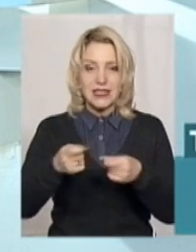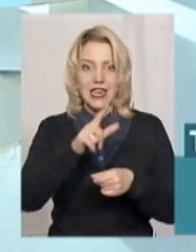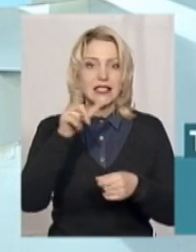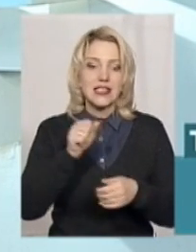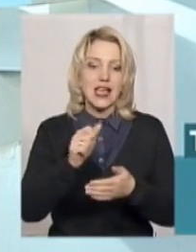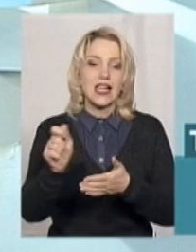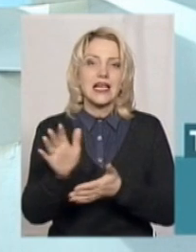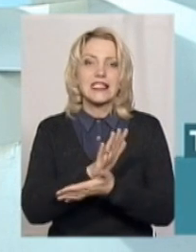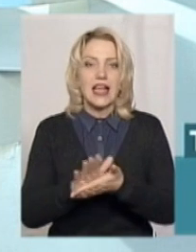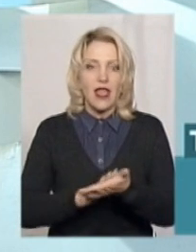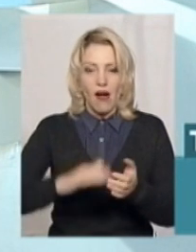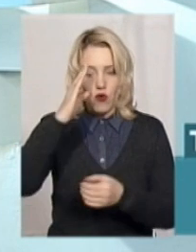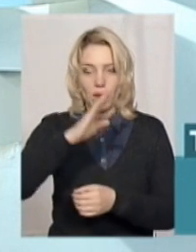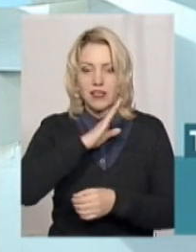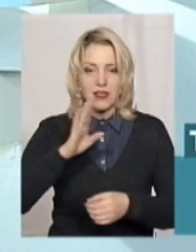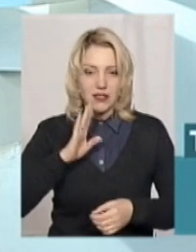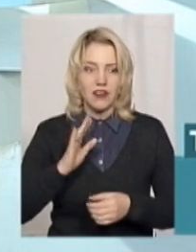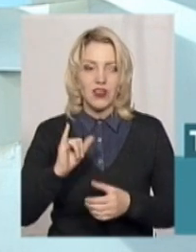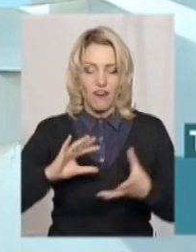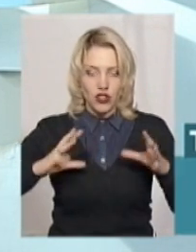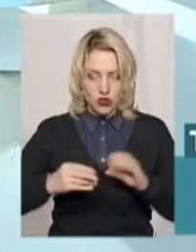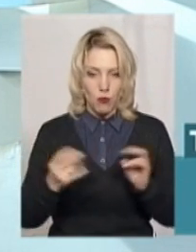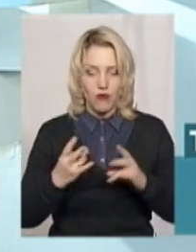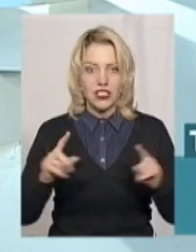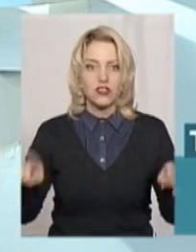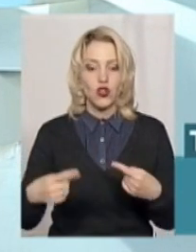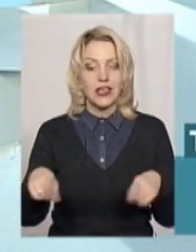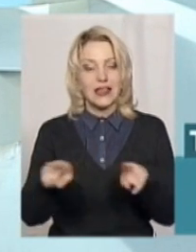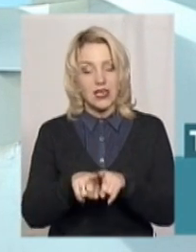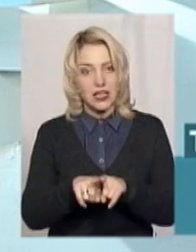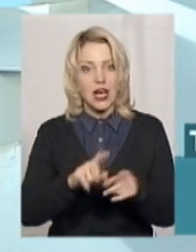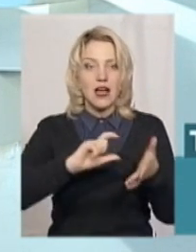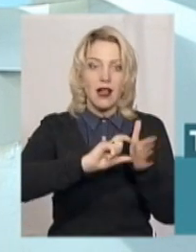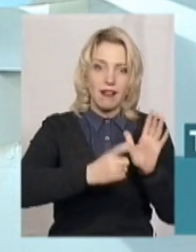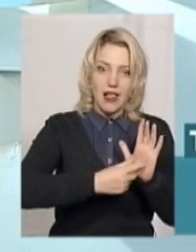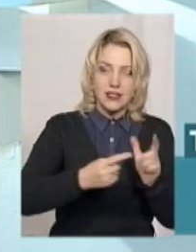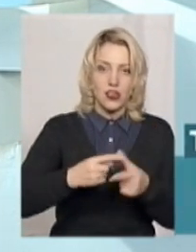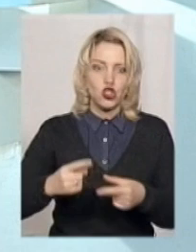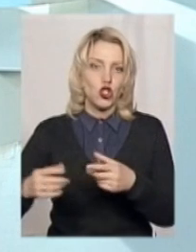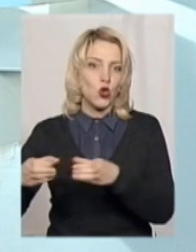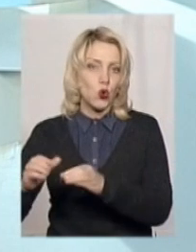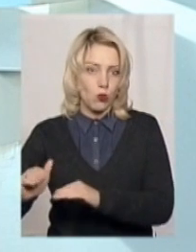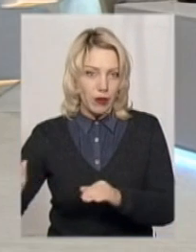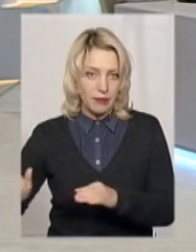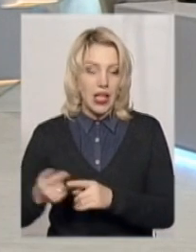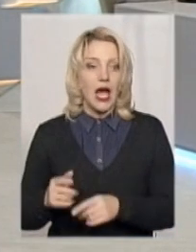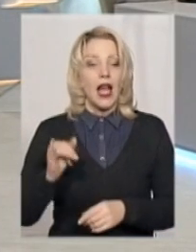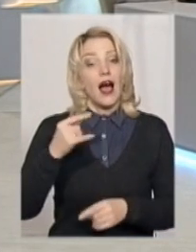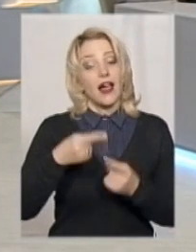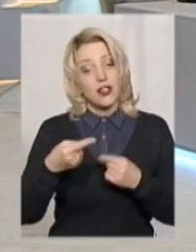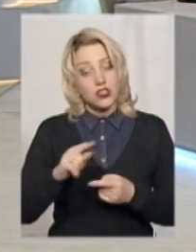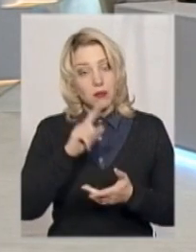за висновком має створити такий клас чи групу. Інше питання, коли